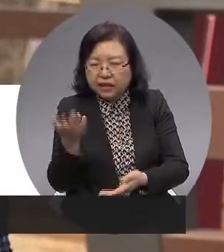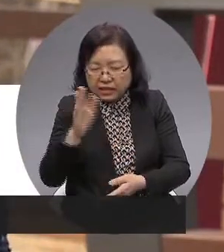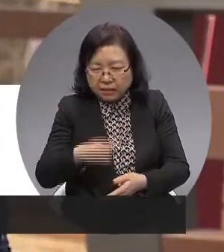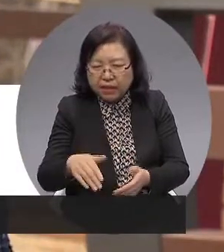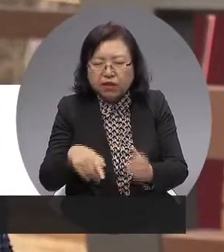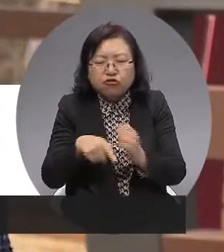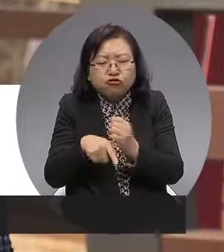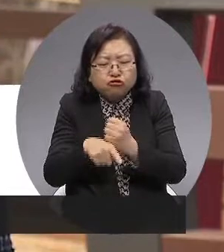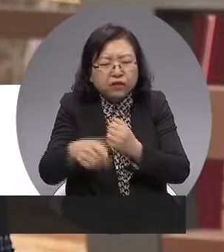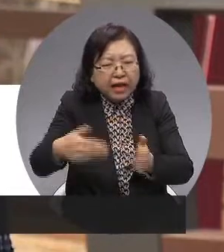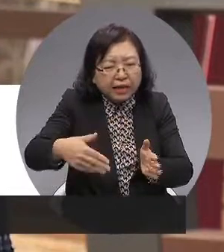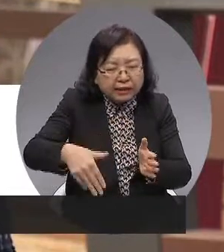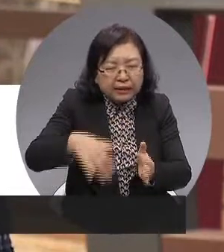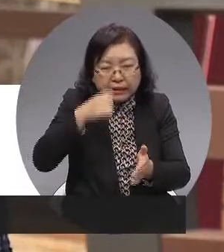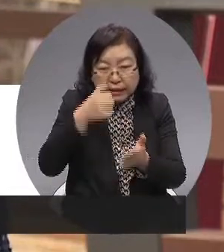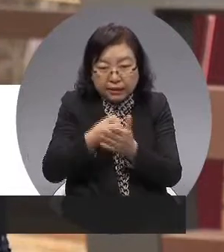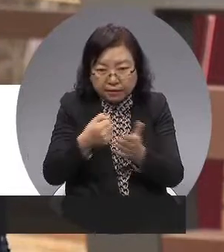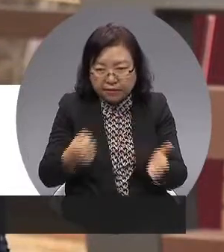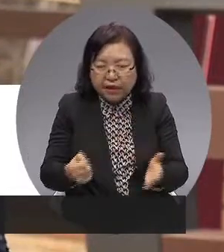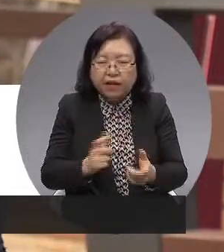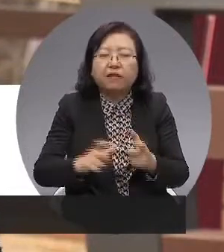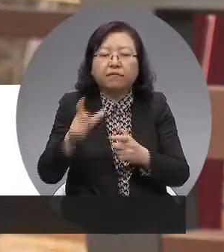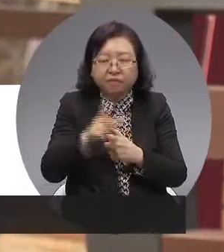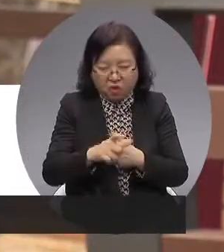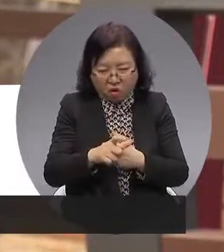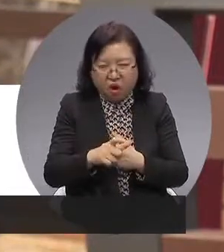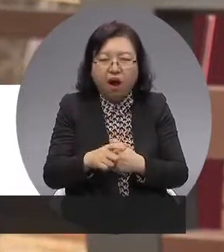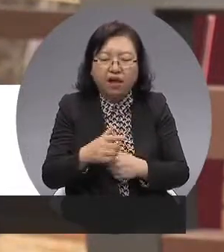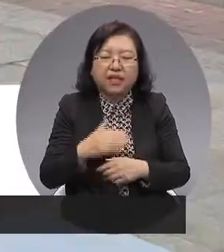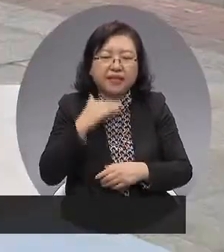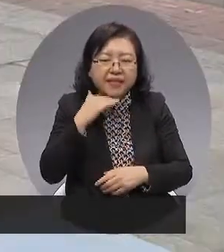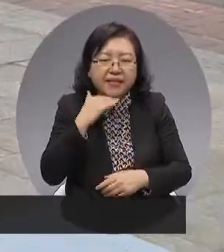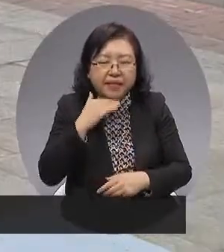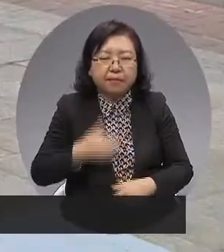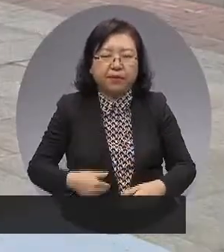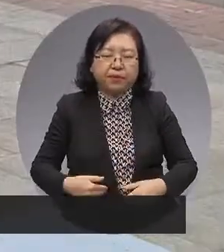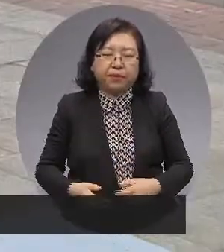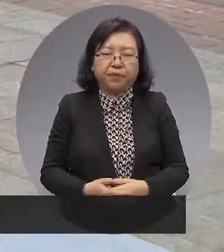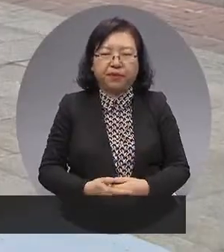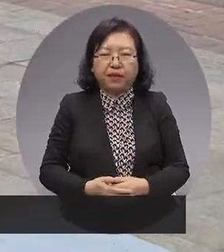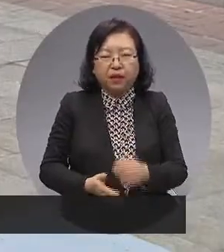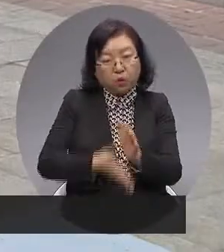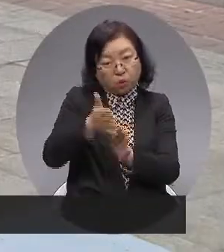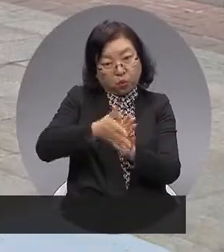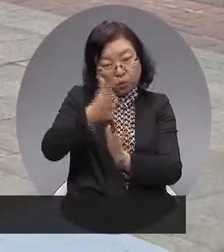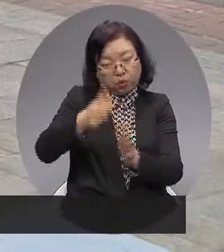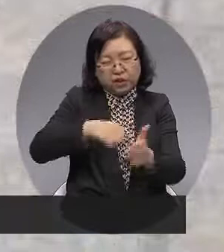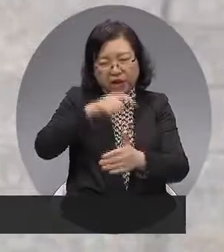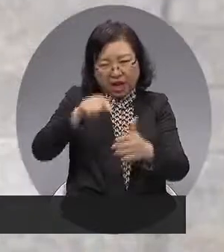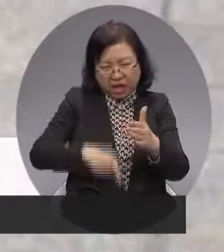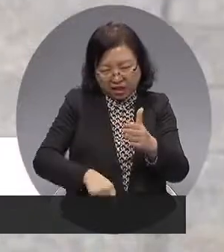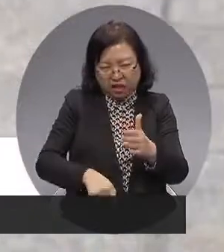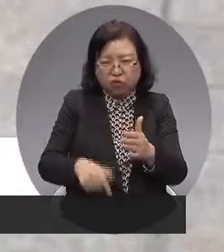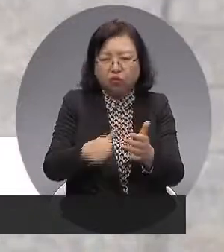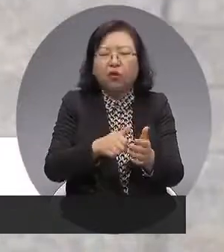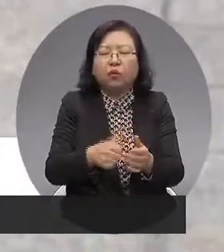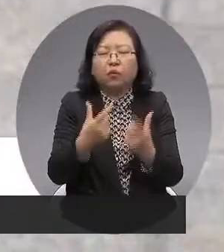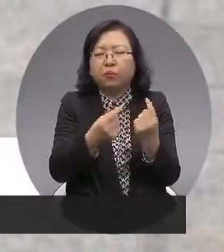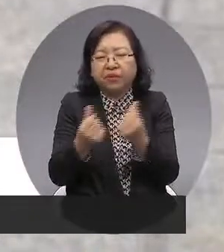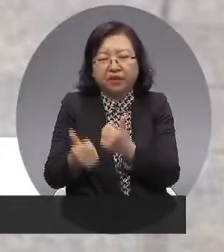수사 중이라 깊은 것은 더 지켜봐야 될 것 같습니다. 도심 속 문화시설물도 순환을 겪고